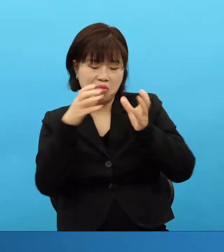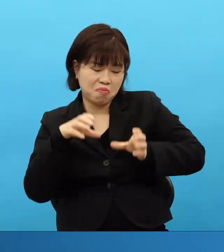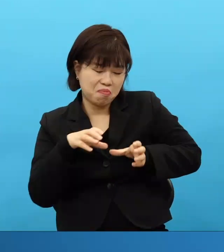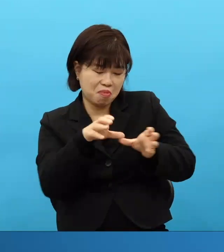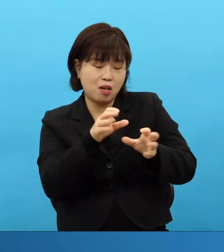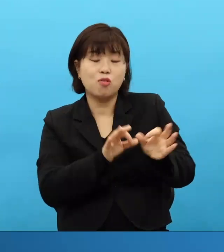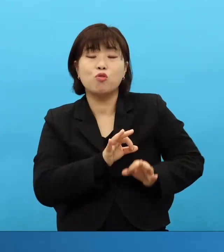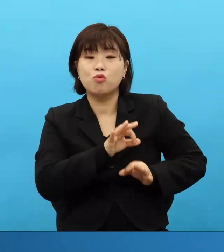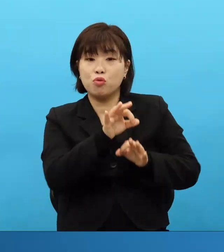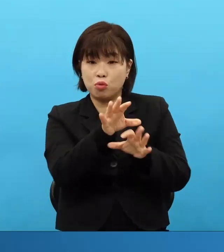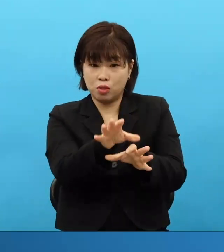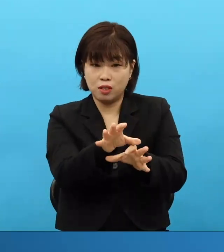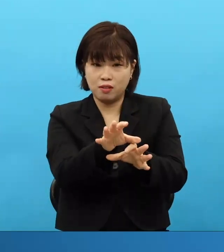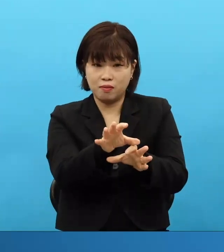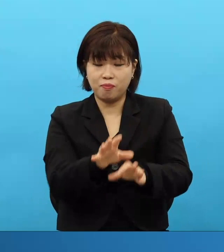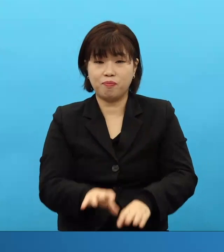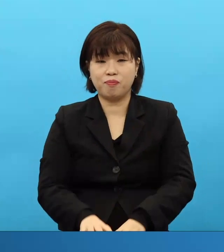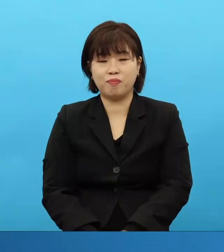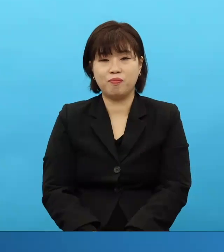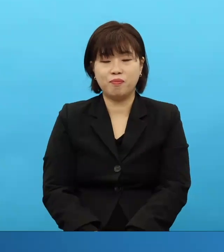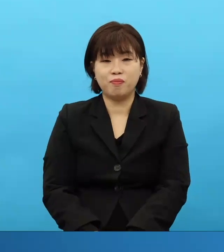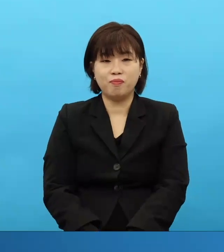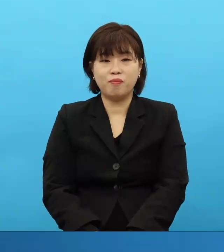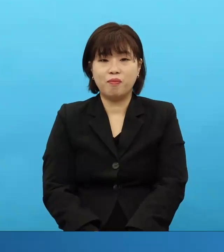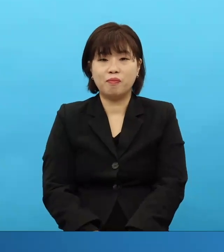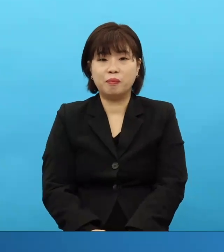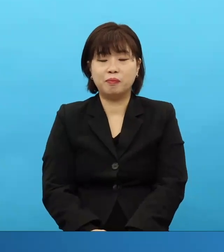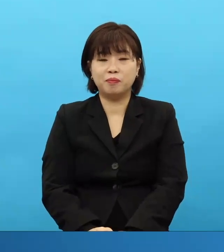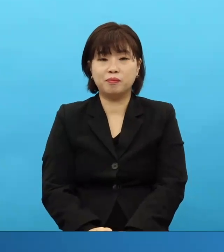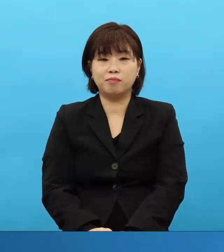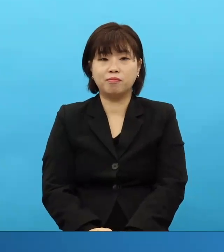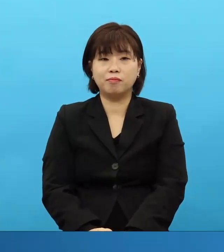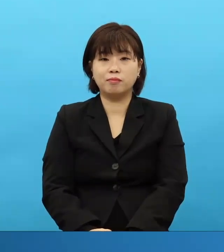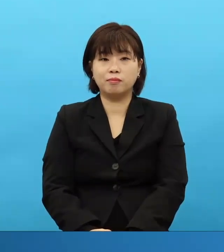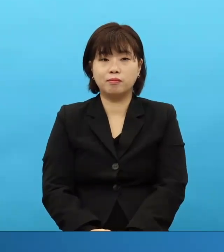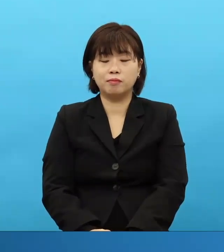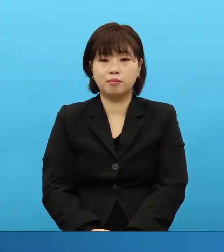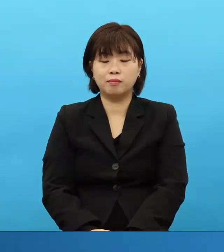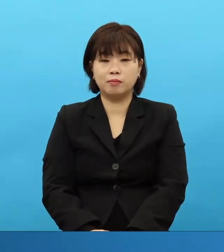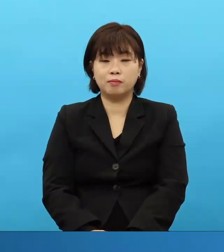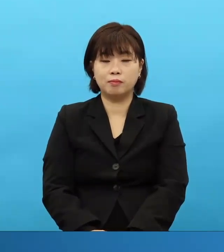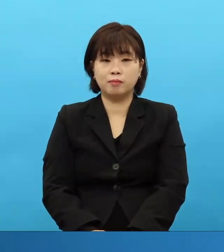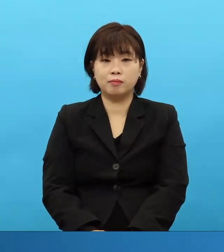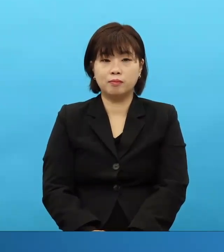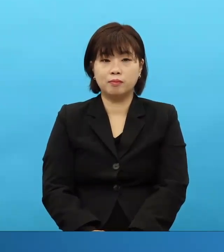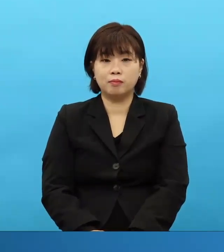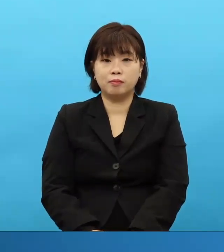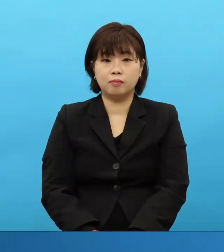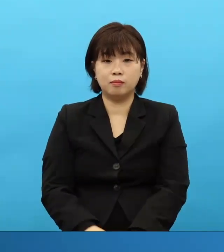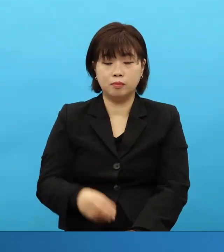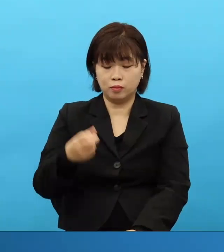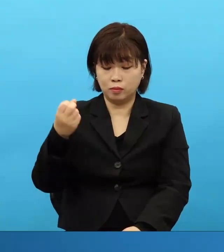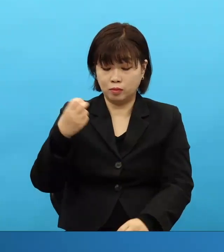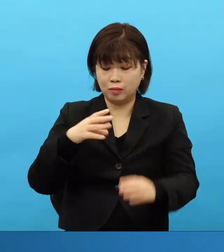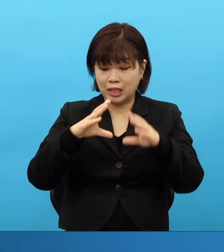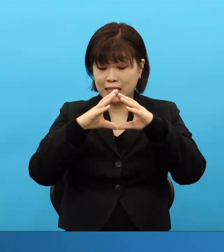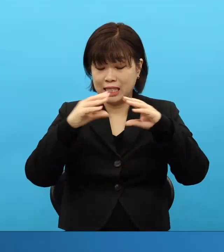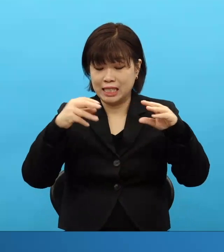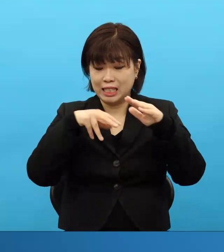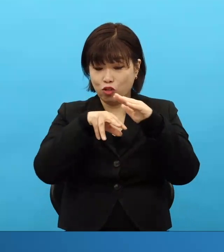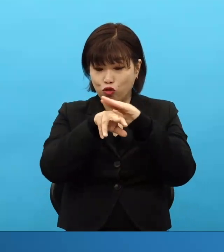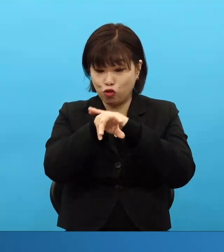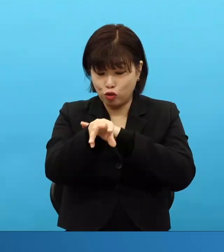generation. 심지어 처음 애굽에서 나와서 생명과 모든 것 다하여